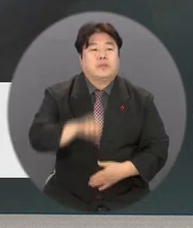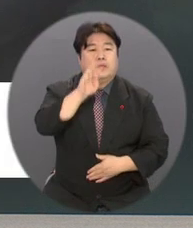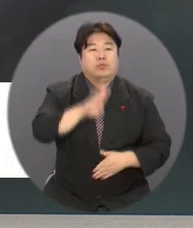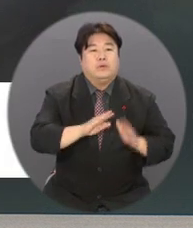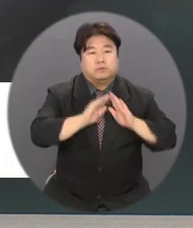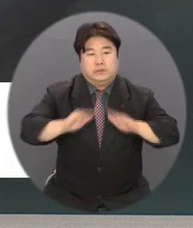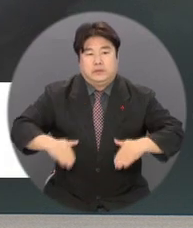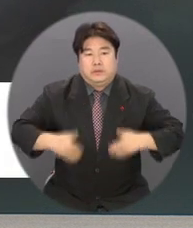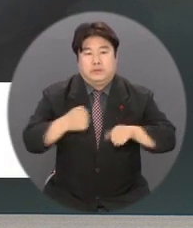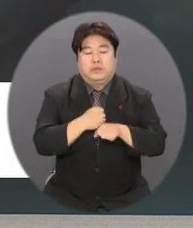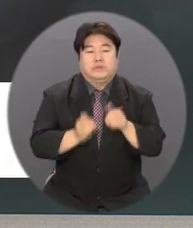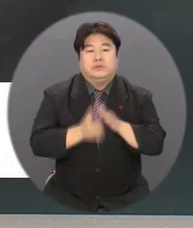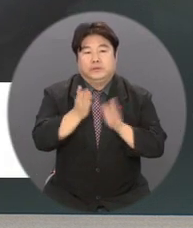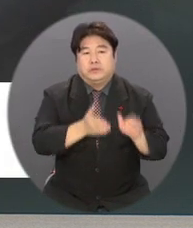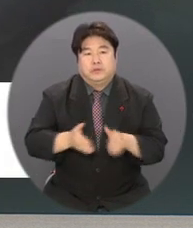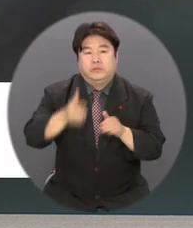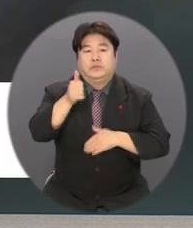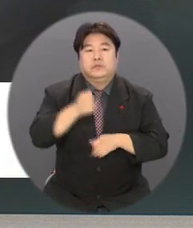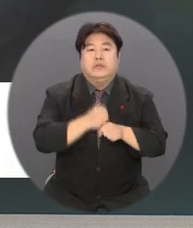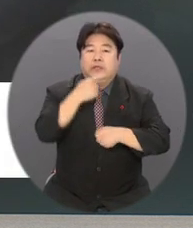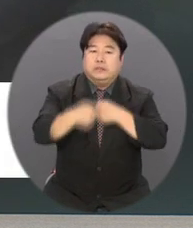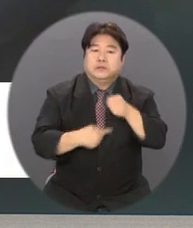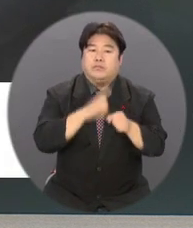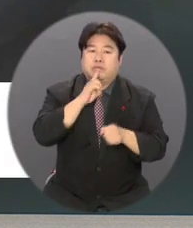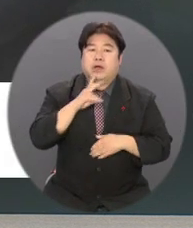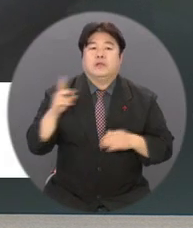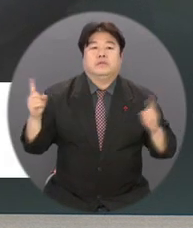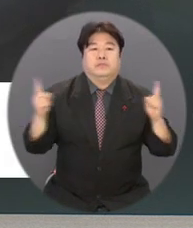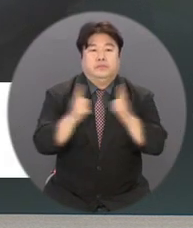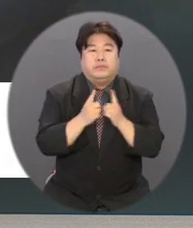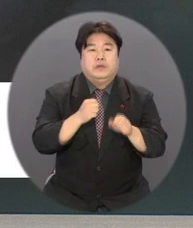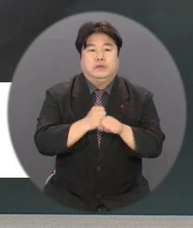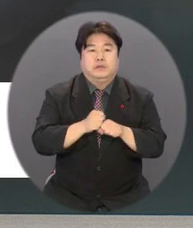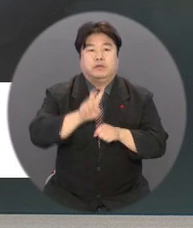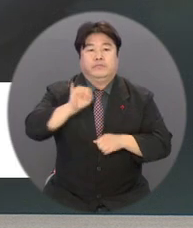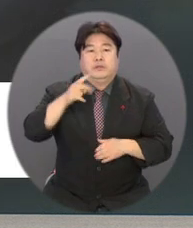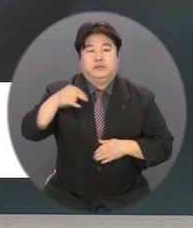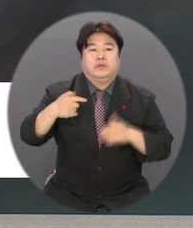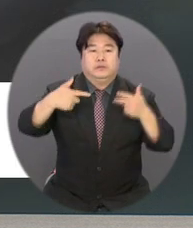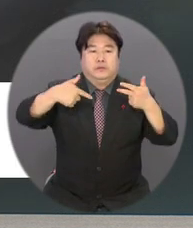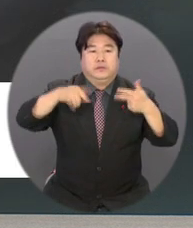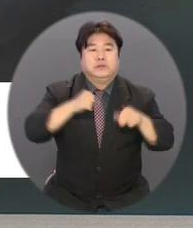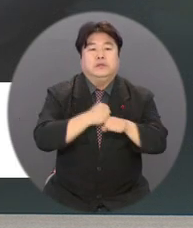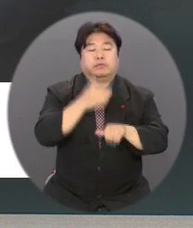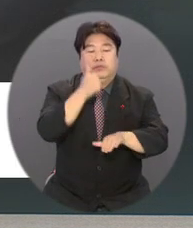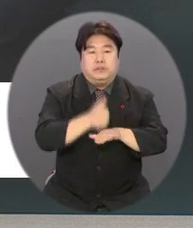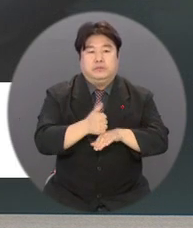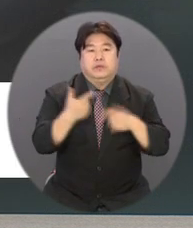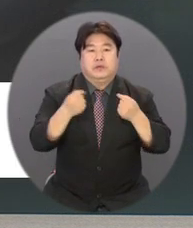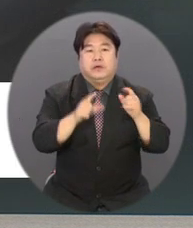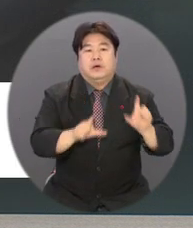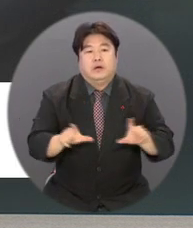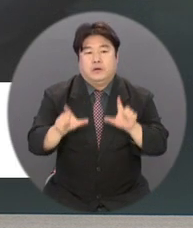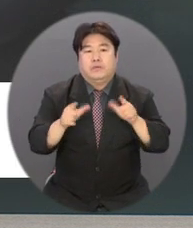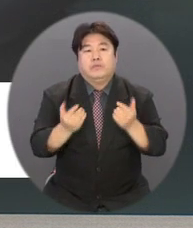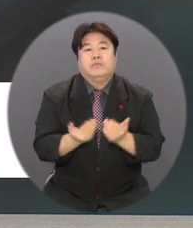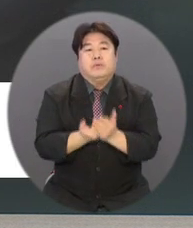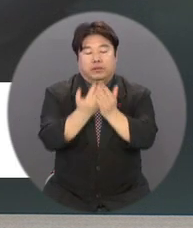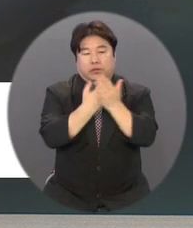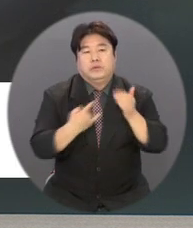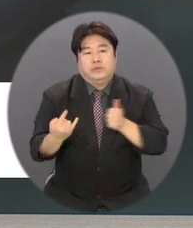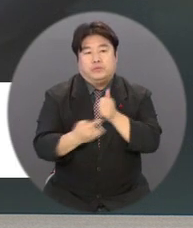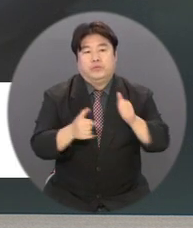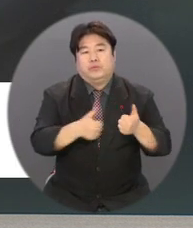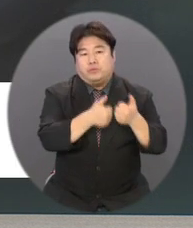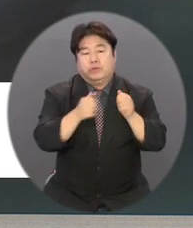광주 전남 시도지사가 1년 만에 다시 만났습니다. 민선 7기 마지막 상생발전위원회를 개최한 건데요.